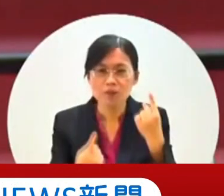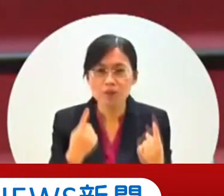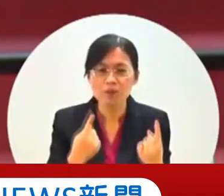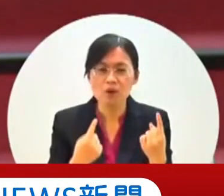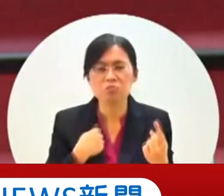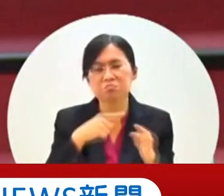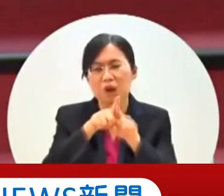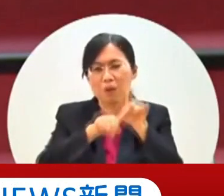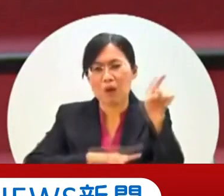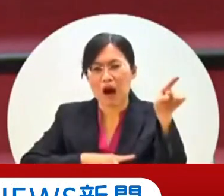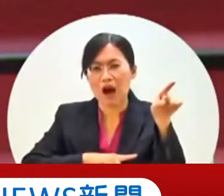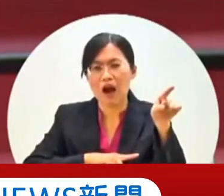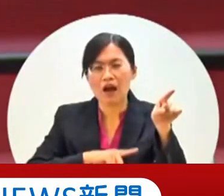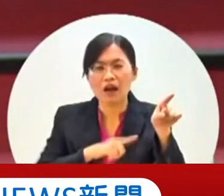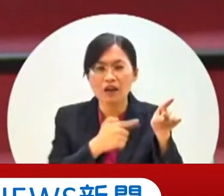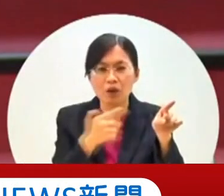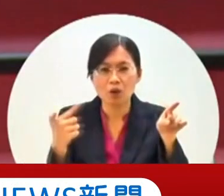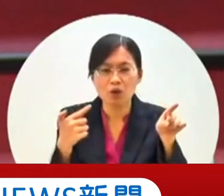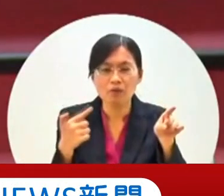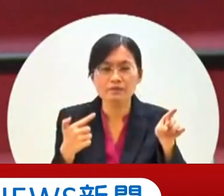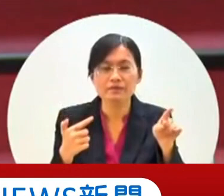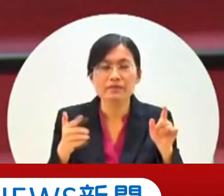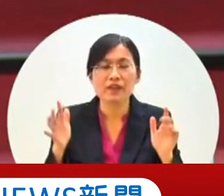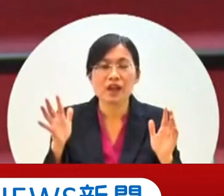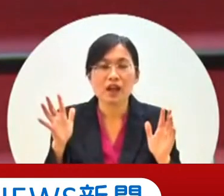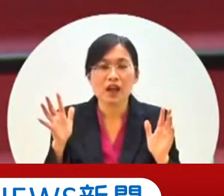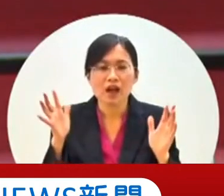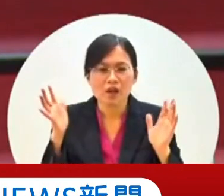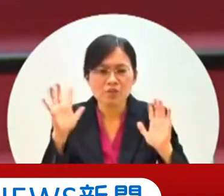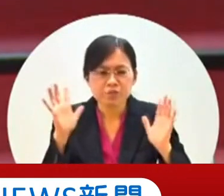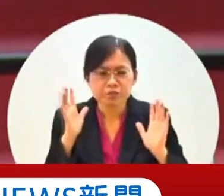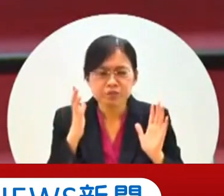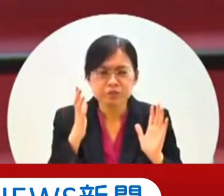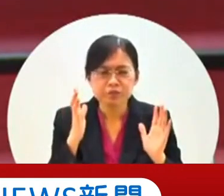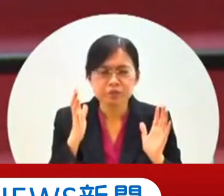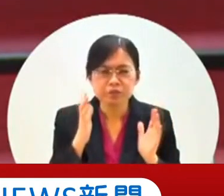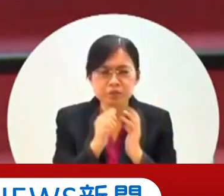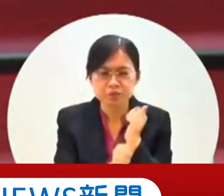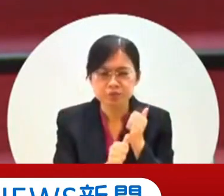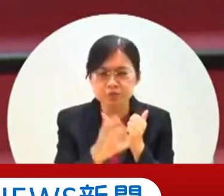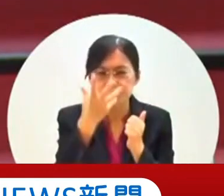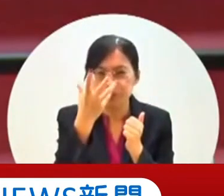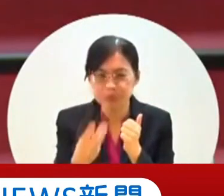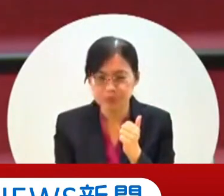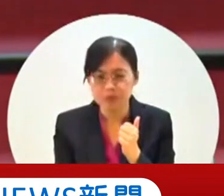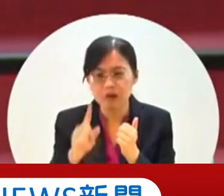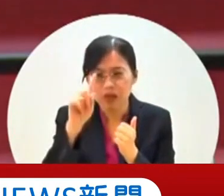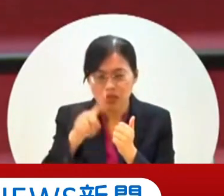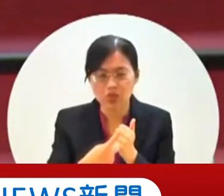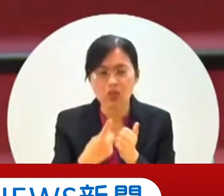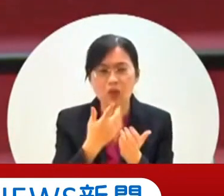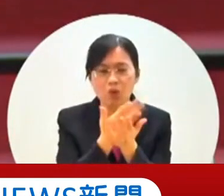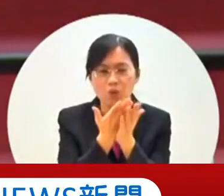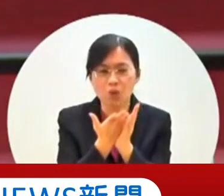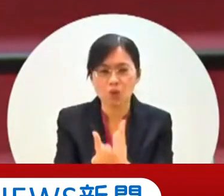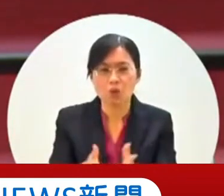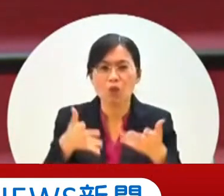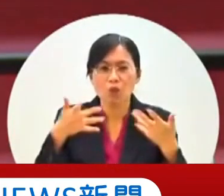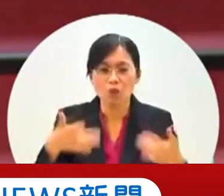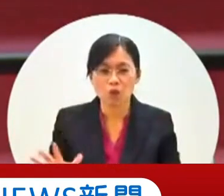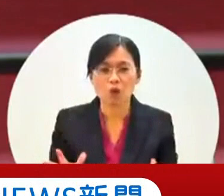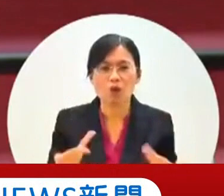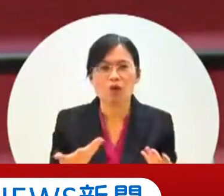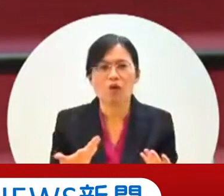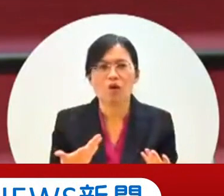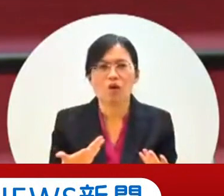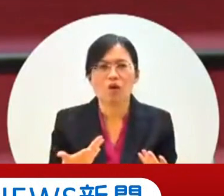很多。那其实少子化，我认为原因很多啦，就这行啊，这个是网络公布的，不爱生